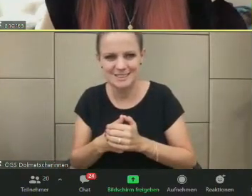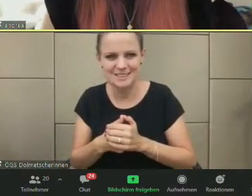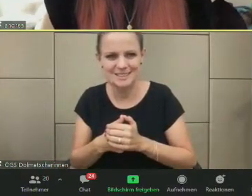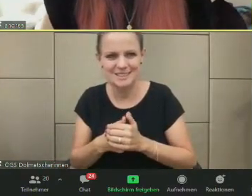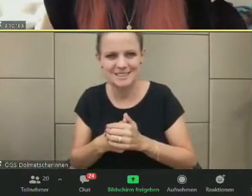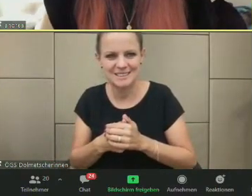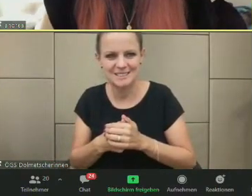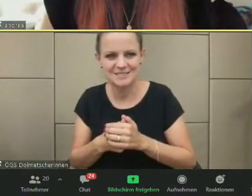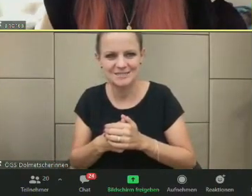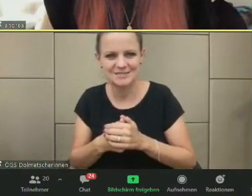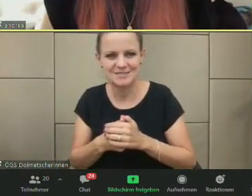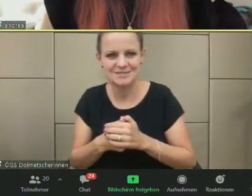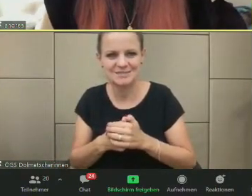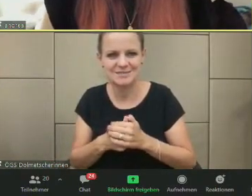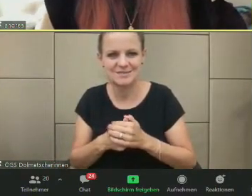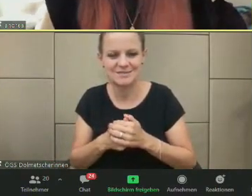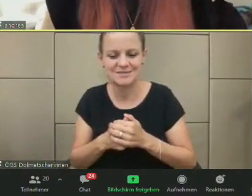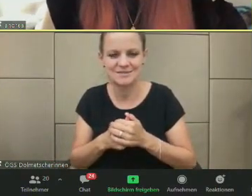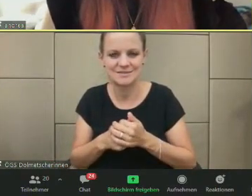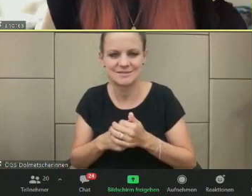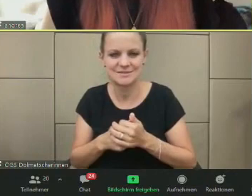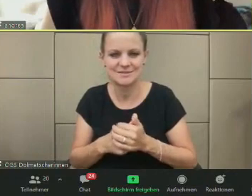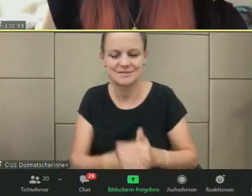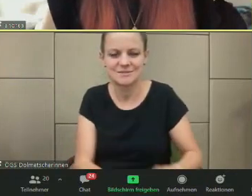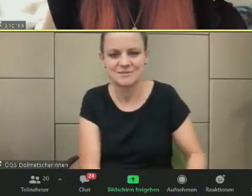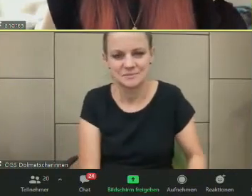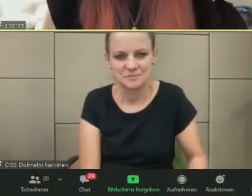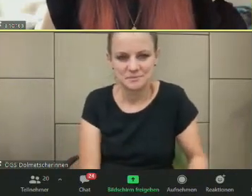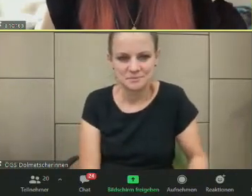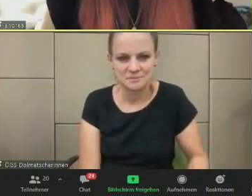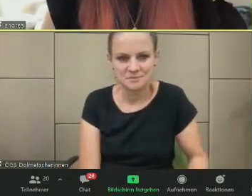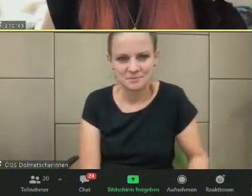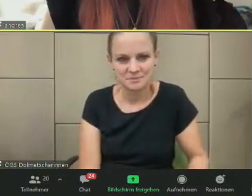da schauen wir vielleicht auch.